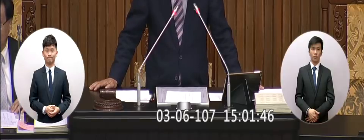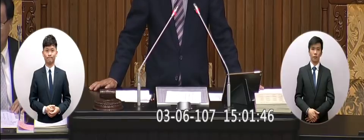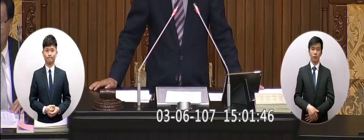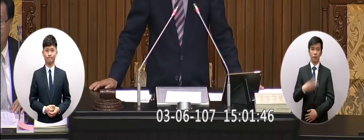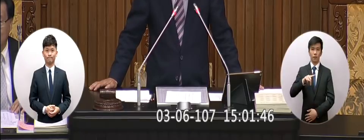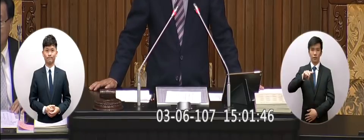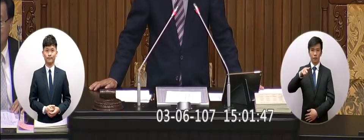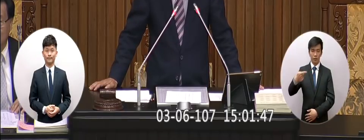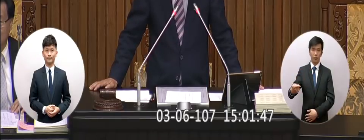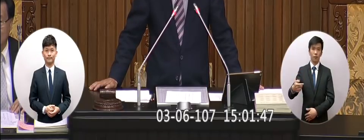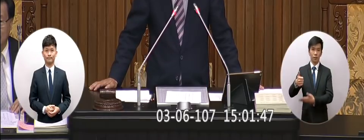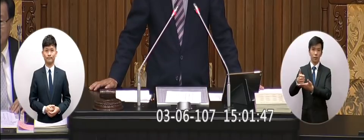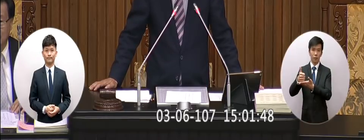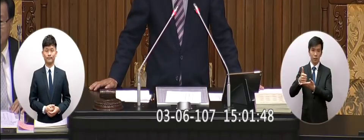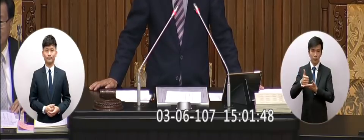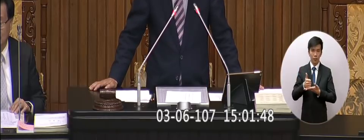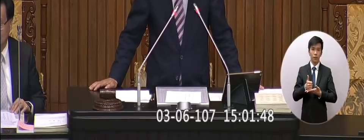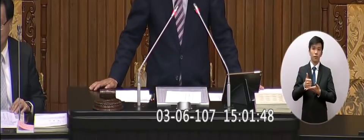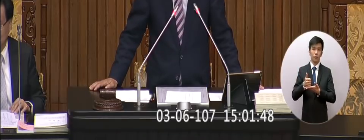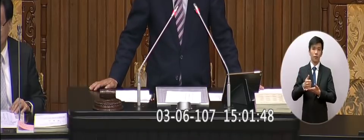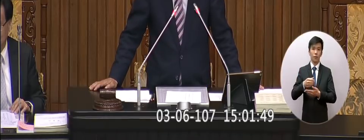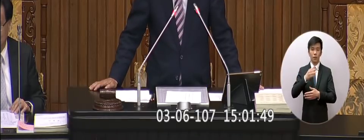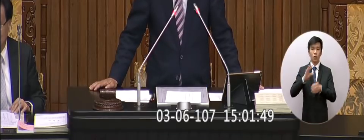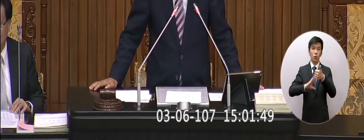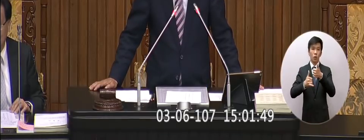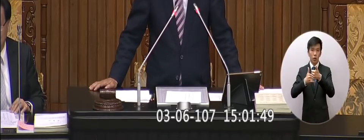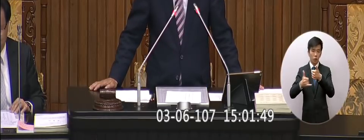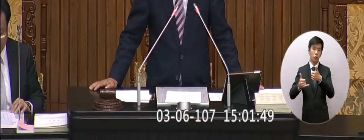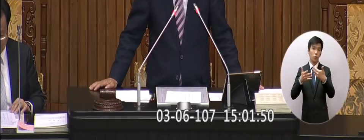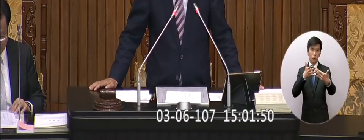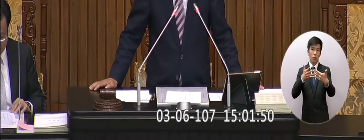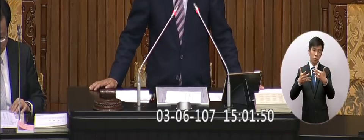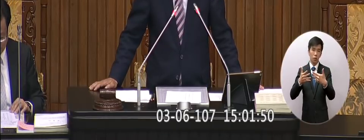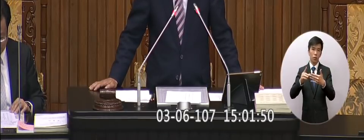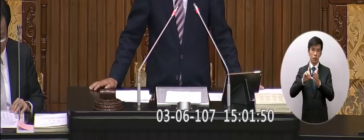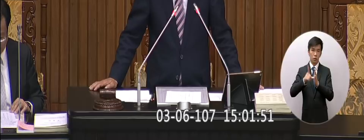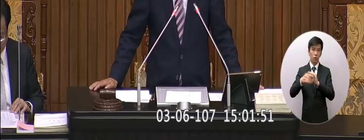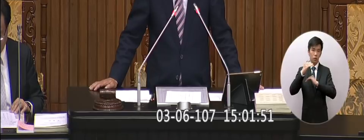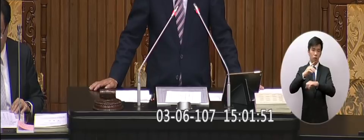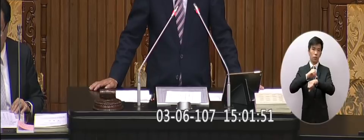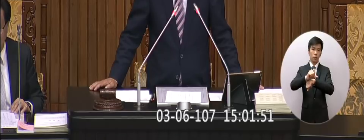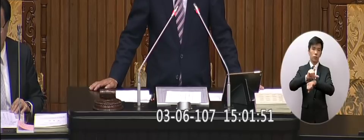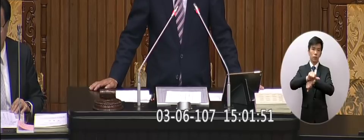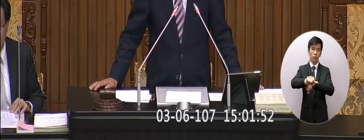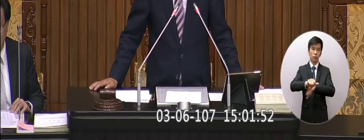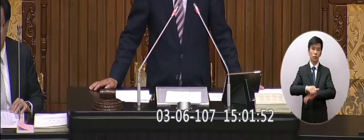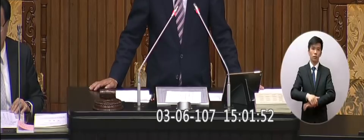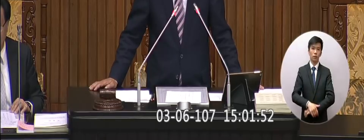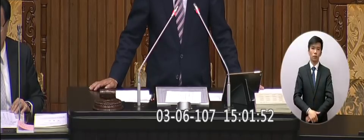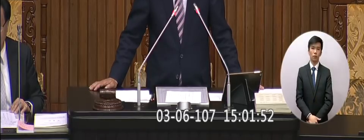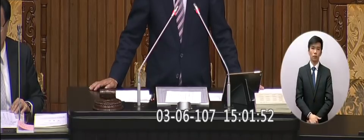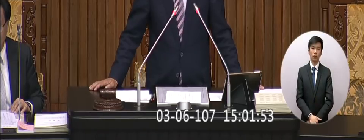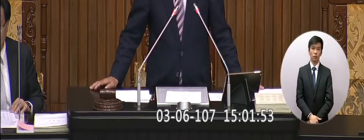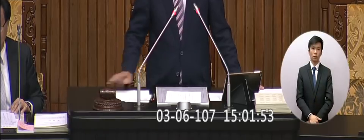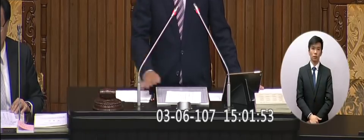下一位，我们请施委员一方质询，询答时间15分钟。